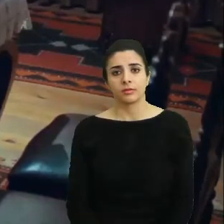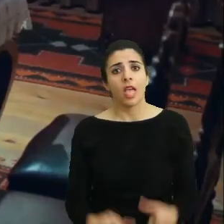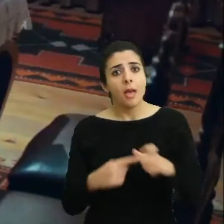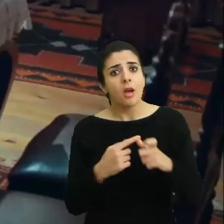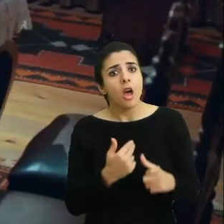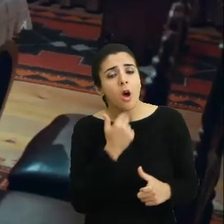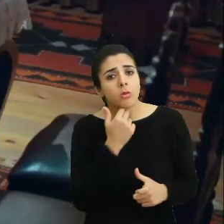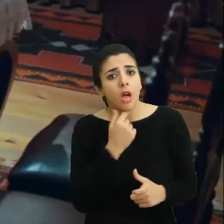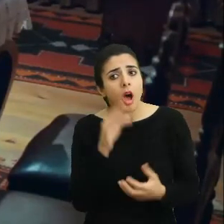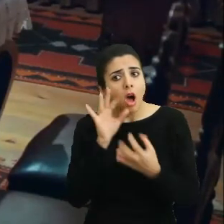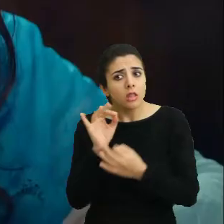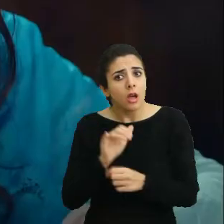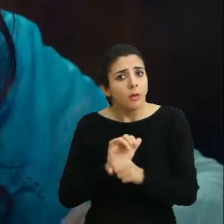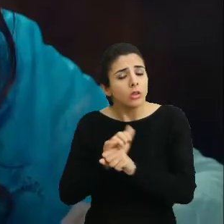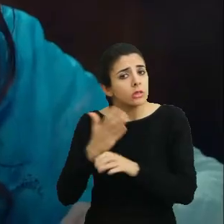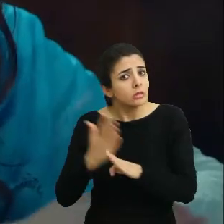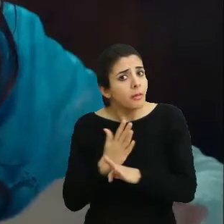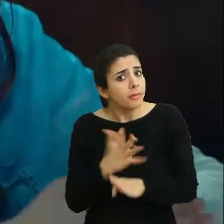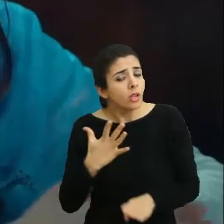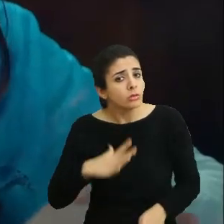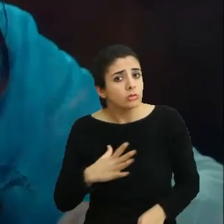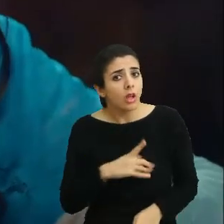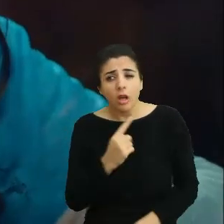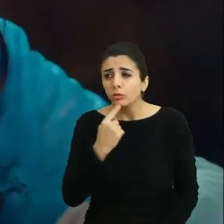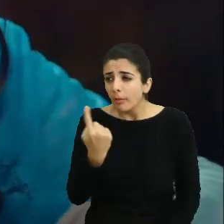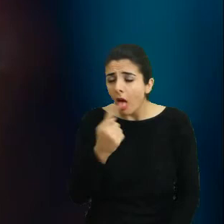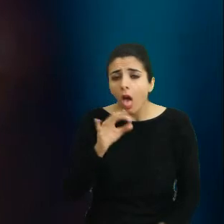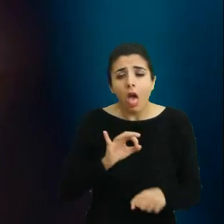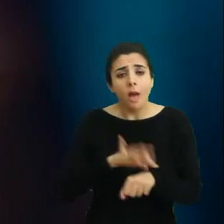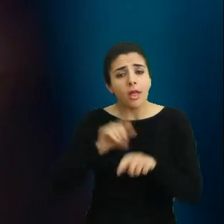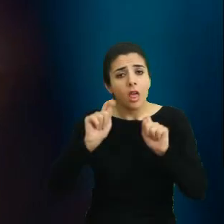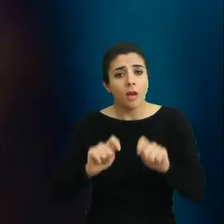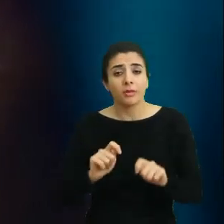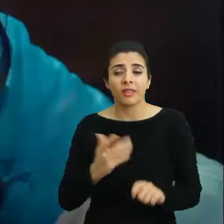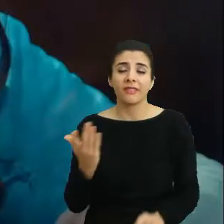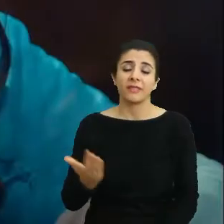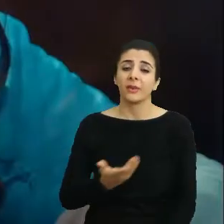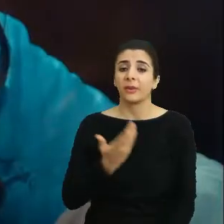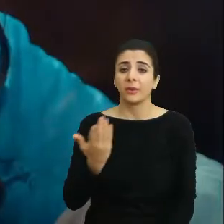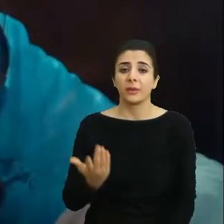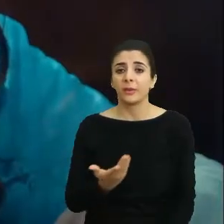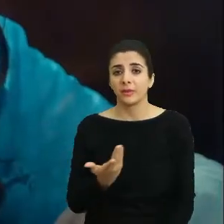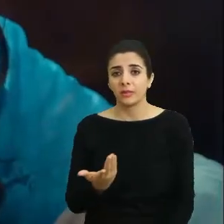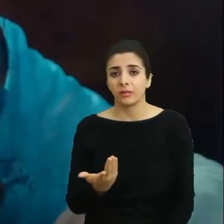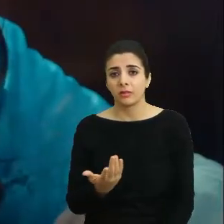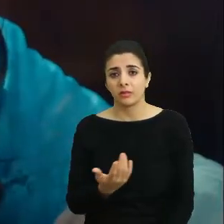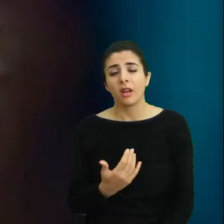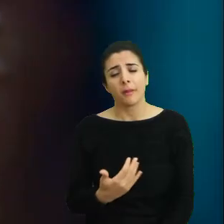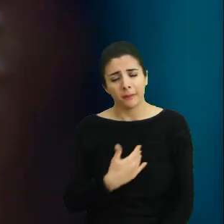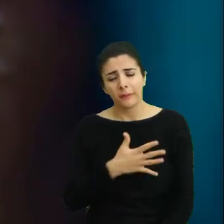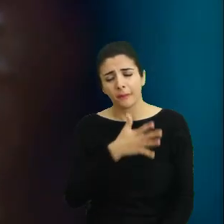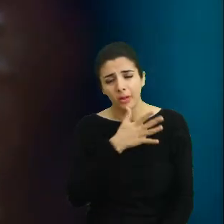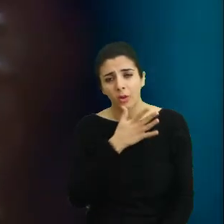Emine abla ne istiyorsun sen bu adamdan ya? Baksana her dediğini yapıyor. Ah ah. Bilen